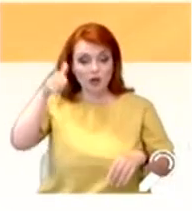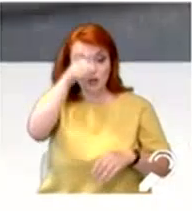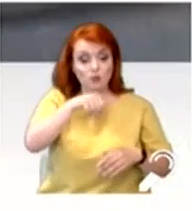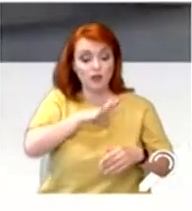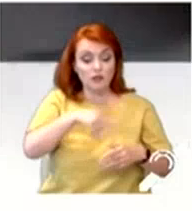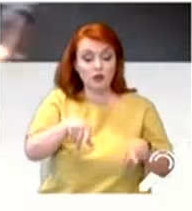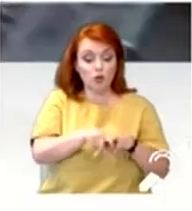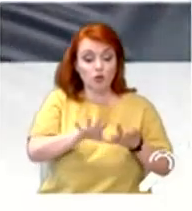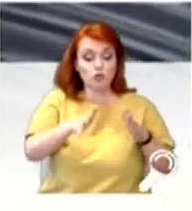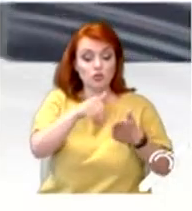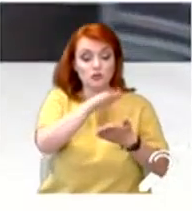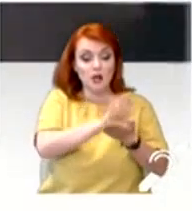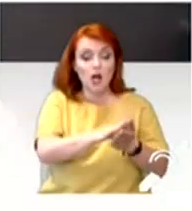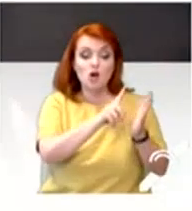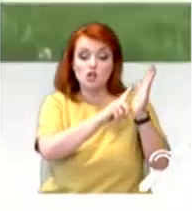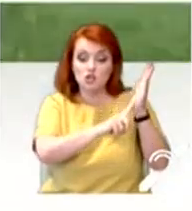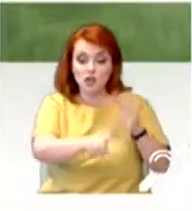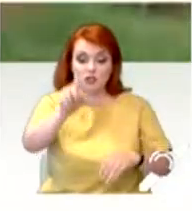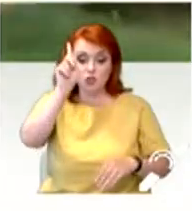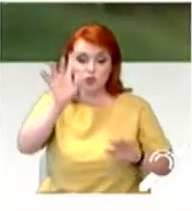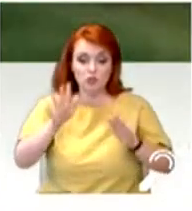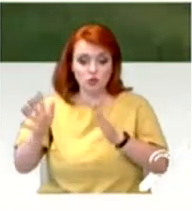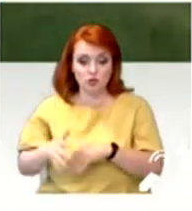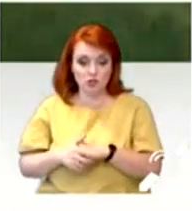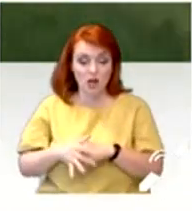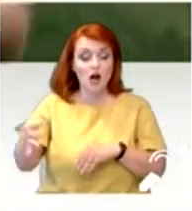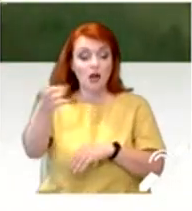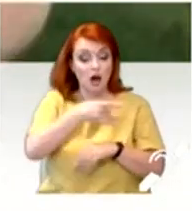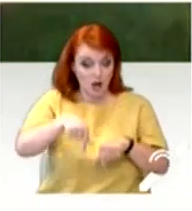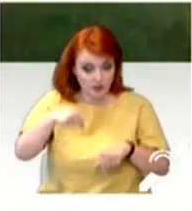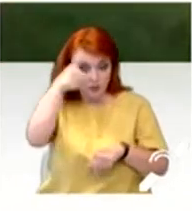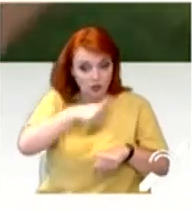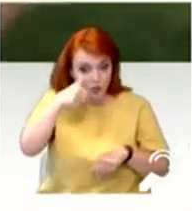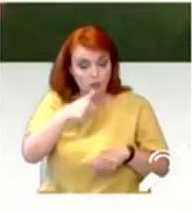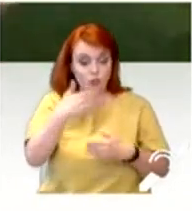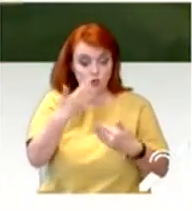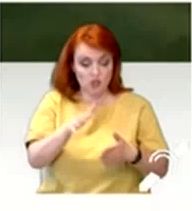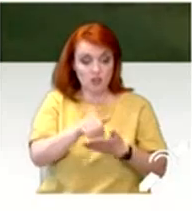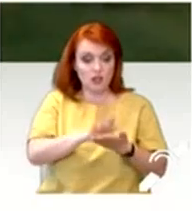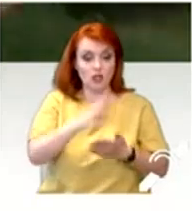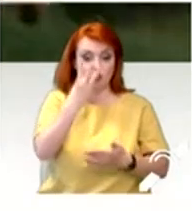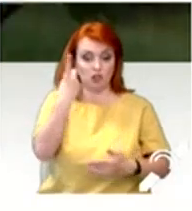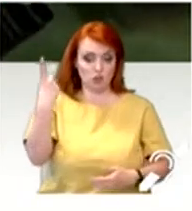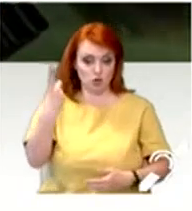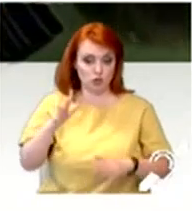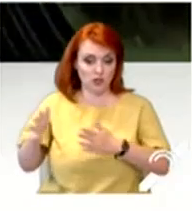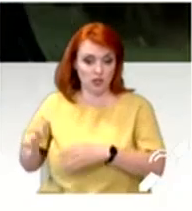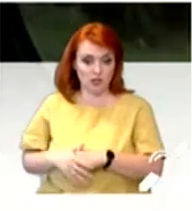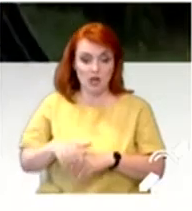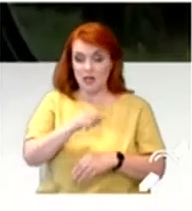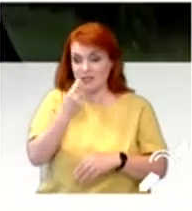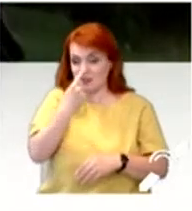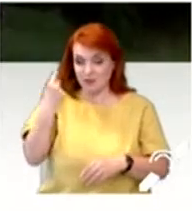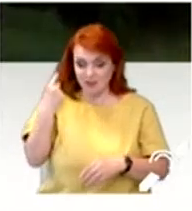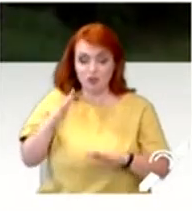implicarea armelor deținute legal sau ilegal. Anul acesta sunt deja peste 30 de cazuri, inclusiv cu implicarea minorilor. Cel mai